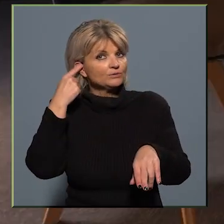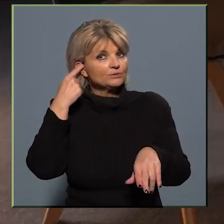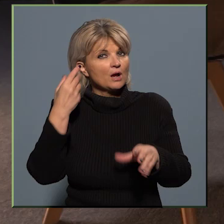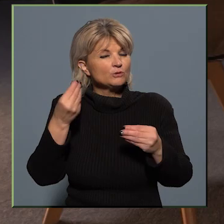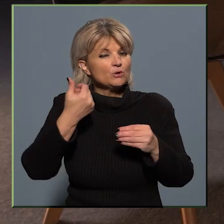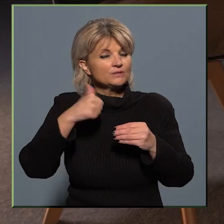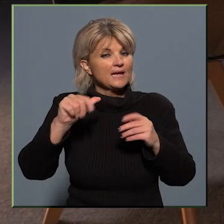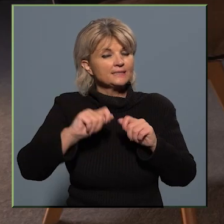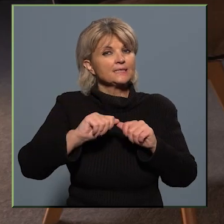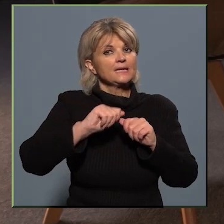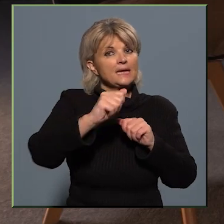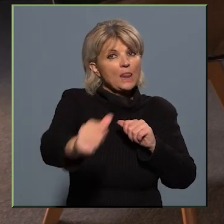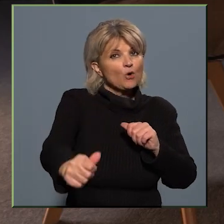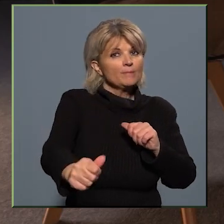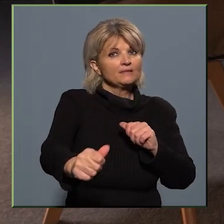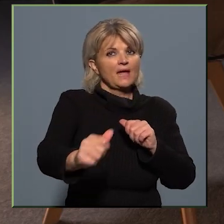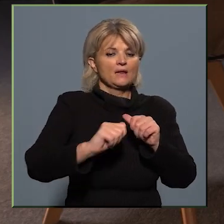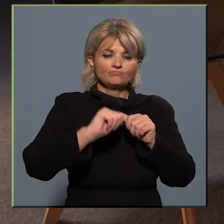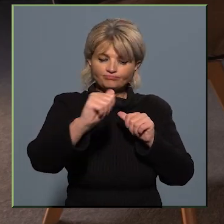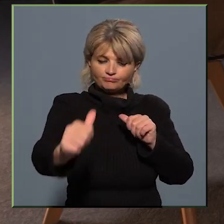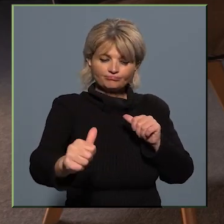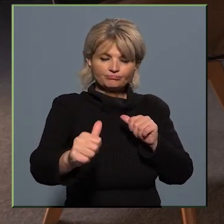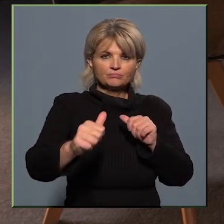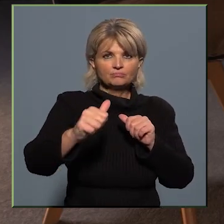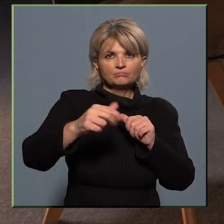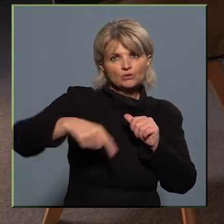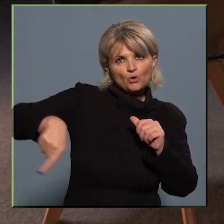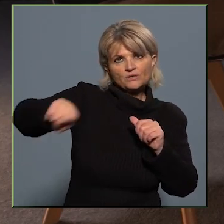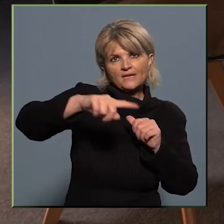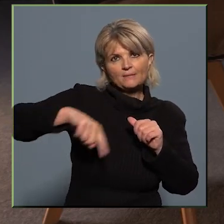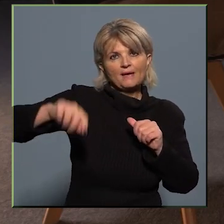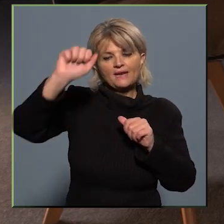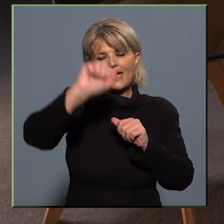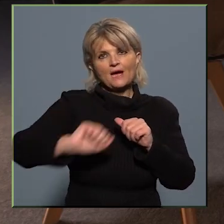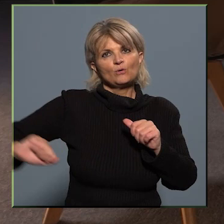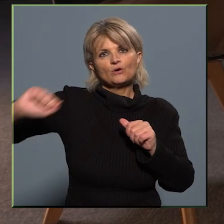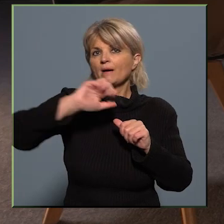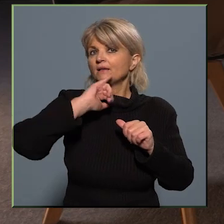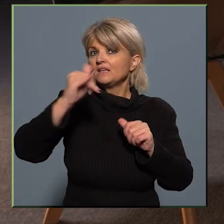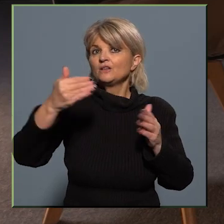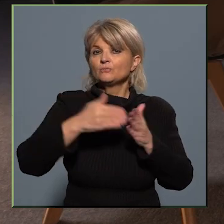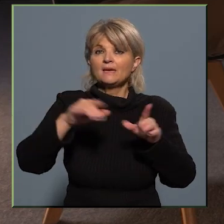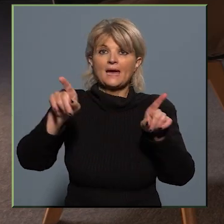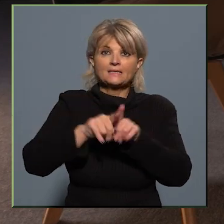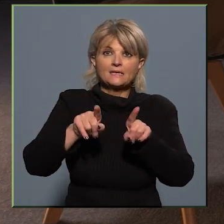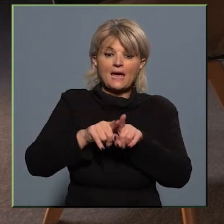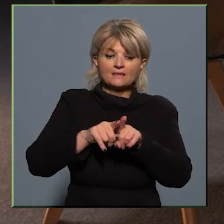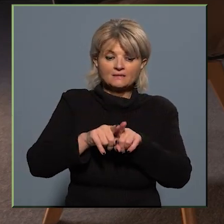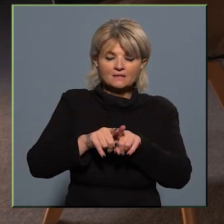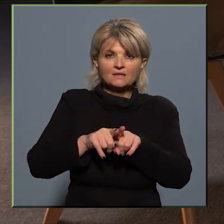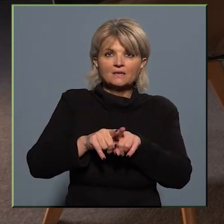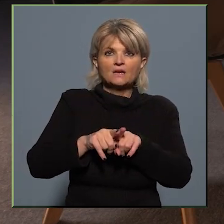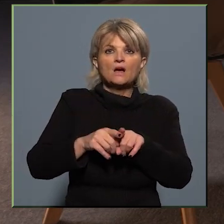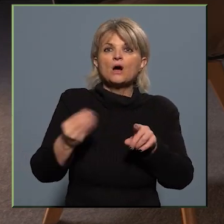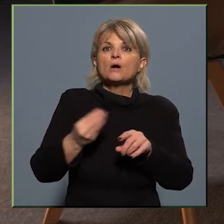száz kilométeres térségben, körzetben, Európában nincs még egy ilyen, mint aminek az